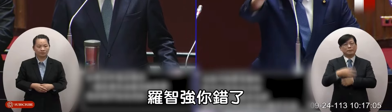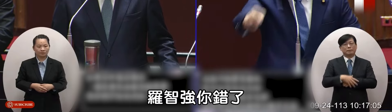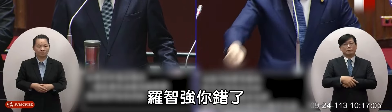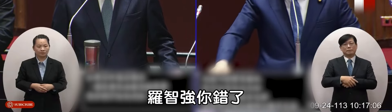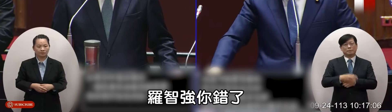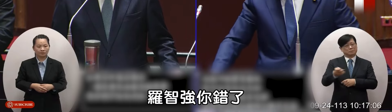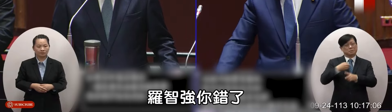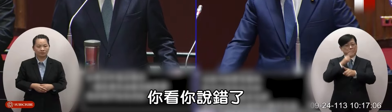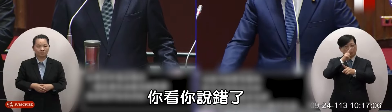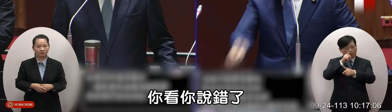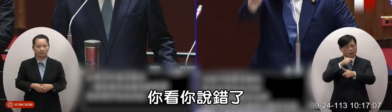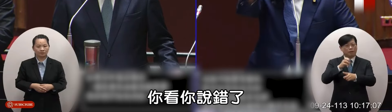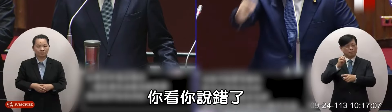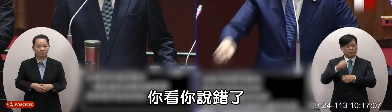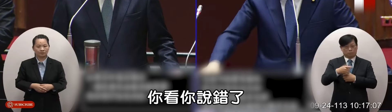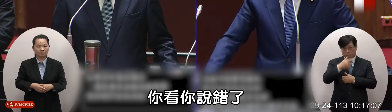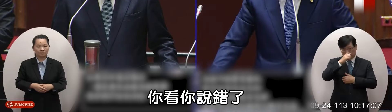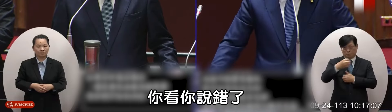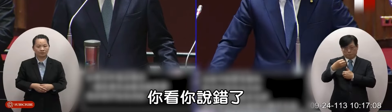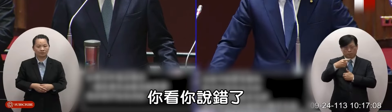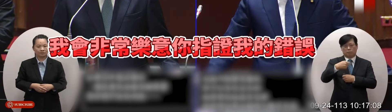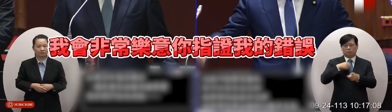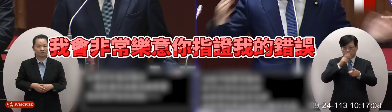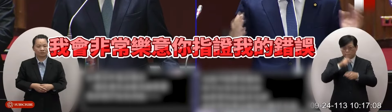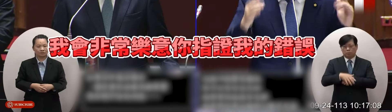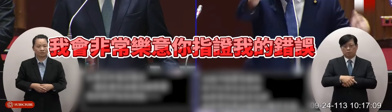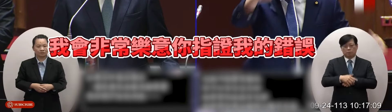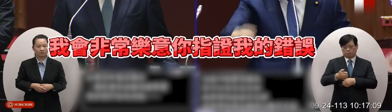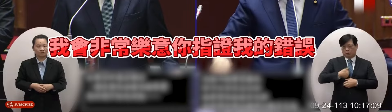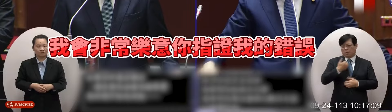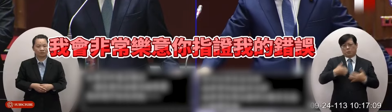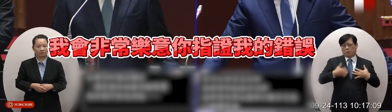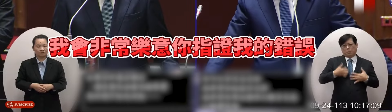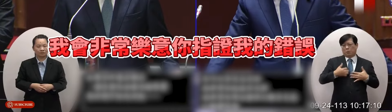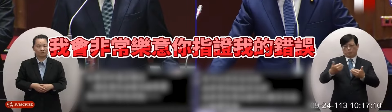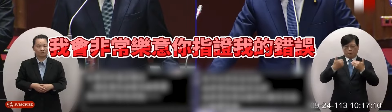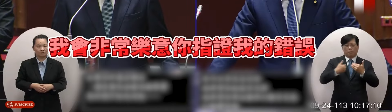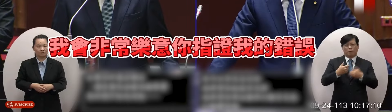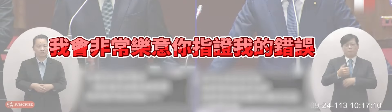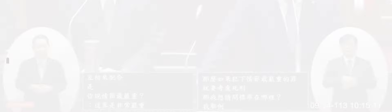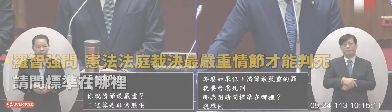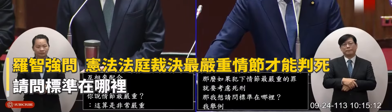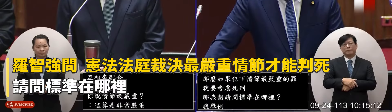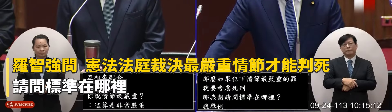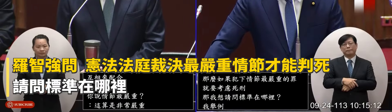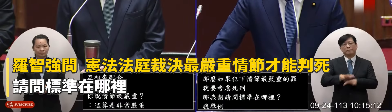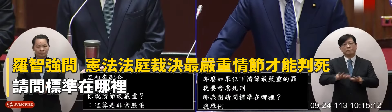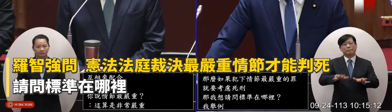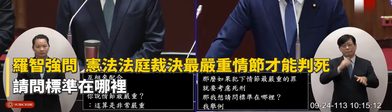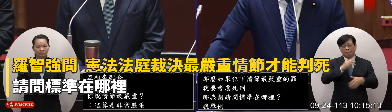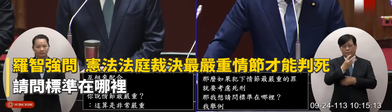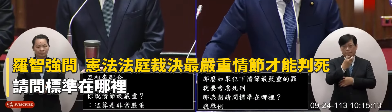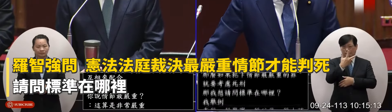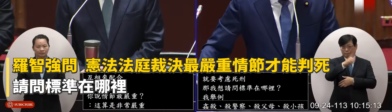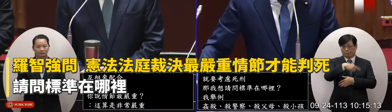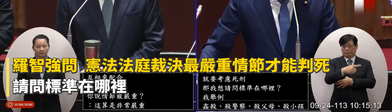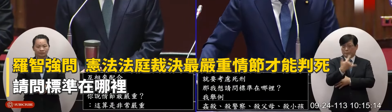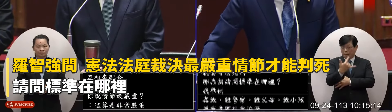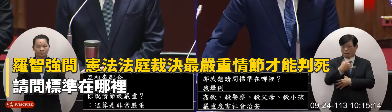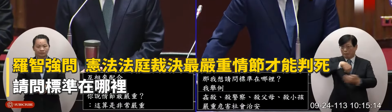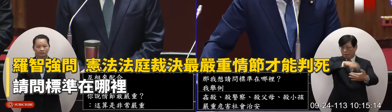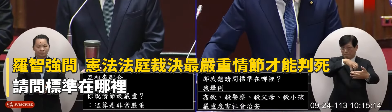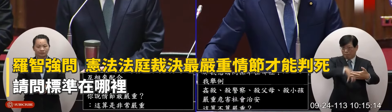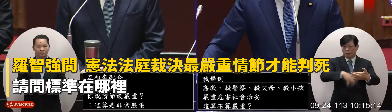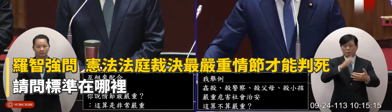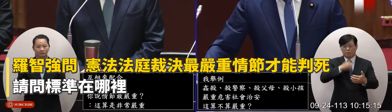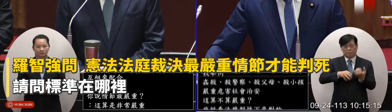罗志强你错了，你看你说错了，我会非常乐意你指正我的错误啊。我们看到这37名的死刑犯里面，有